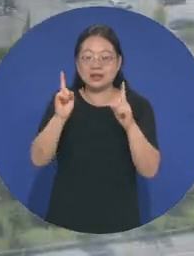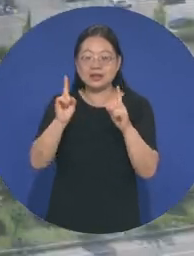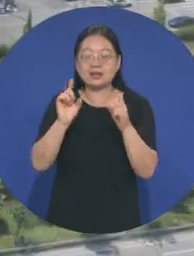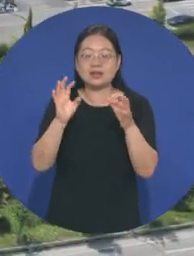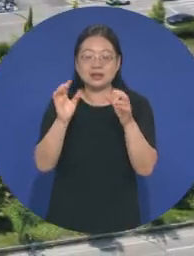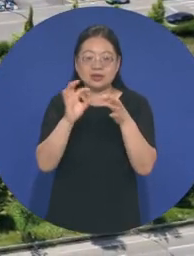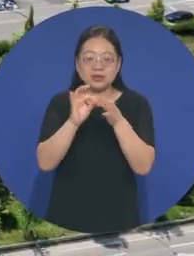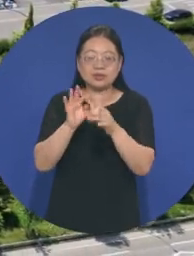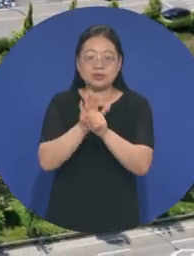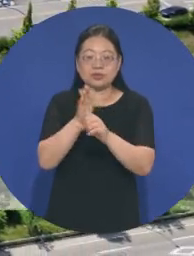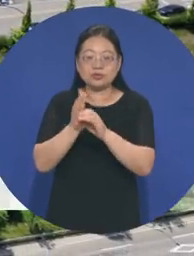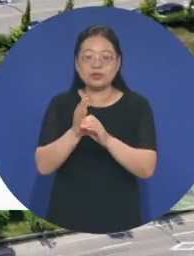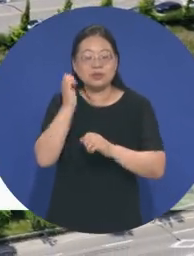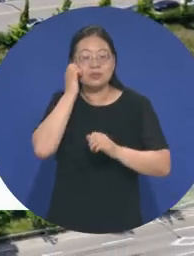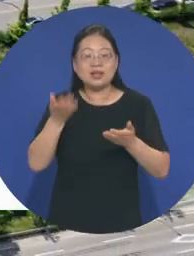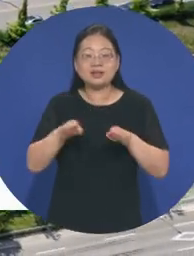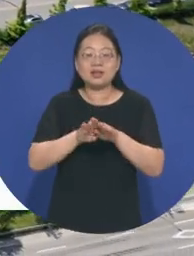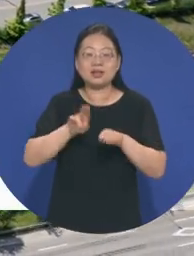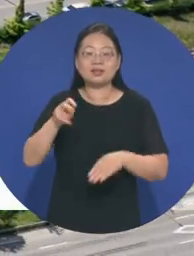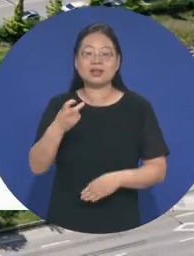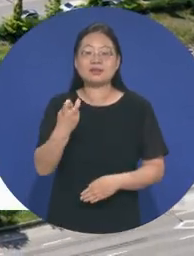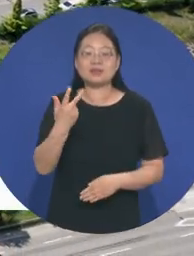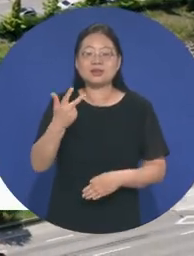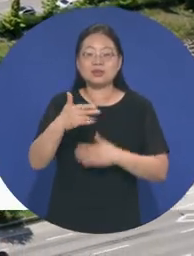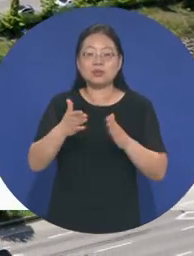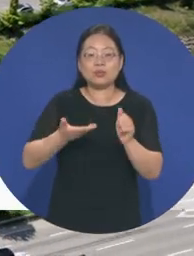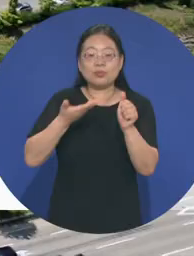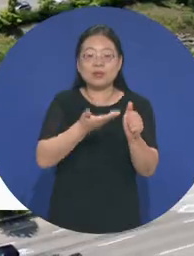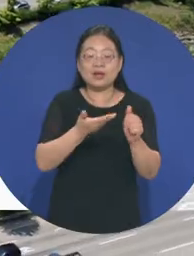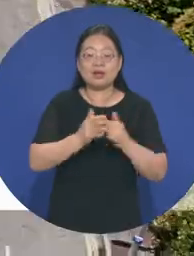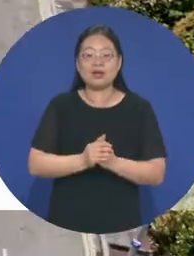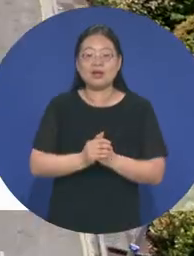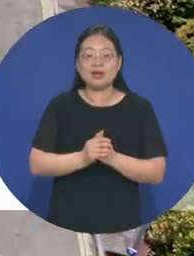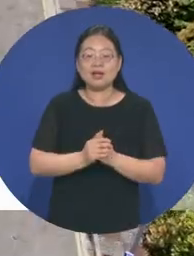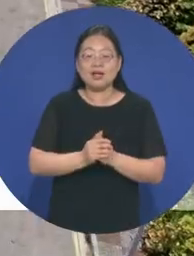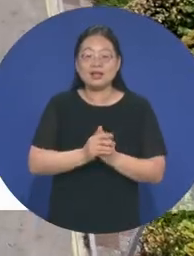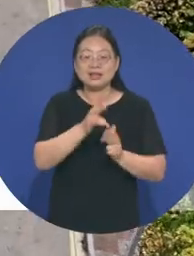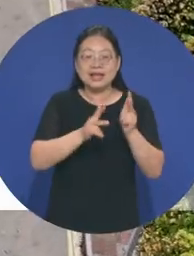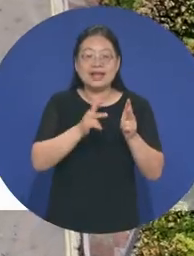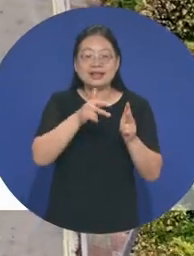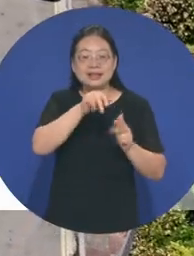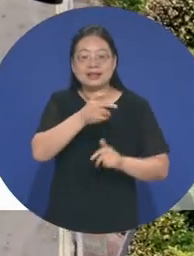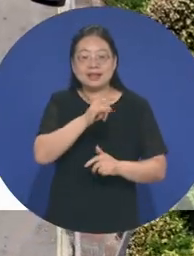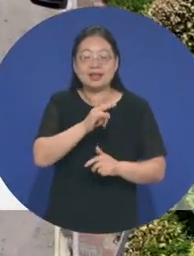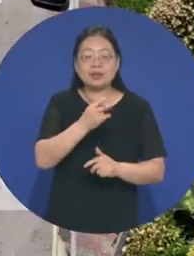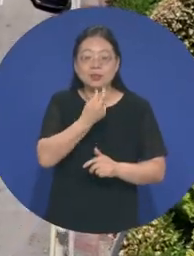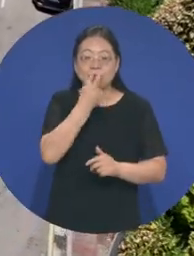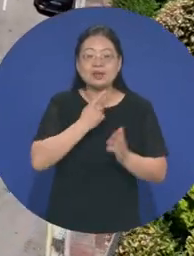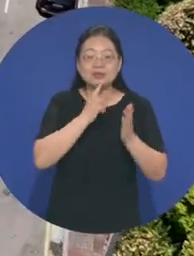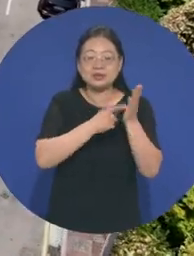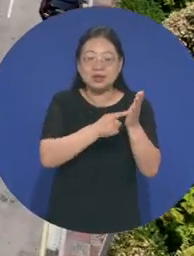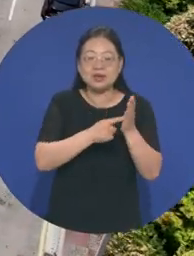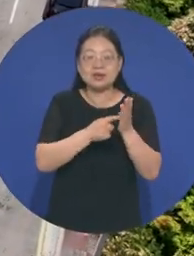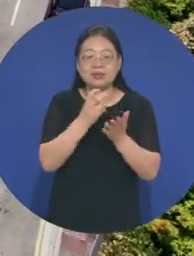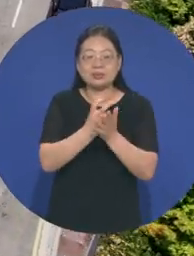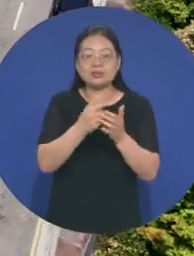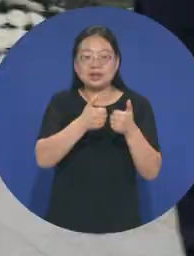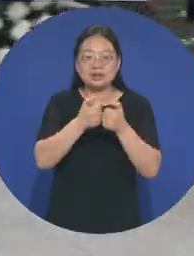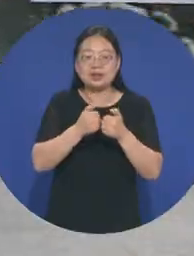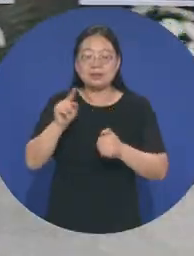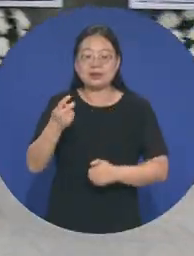있습니다. 숙박시설 227실을 제공했고 산재보험 신청과 법률 상담 등 120건을